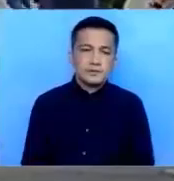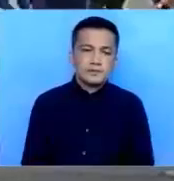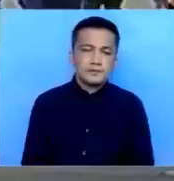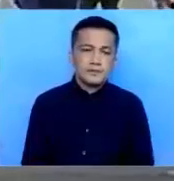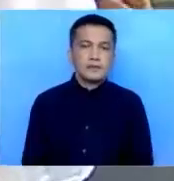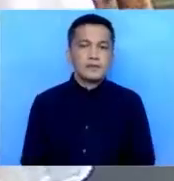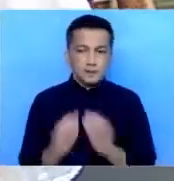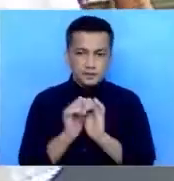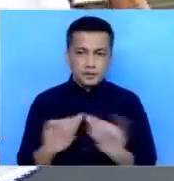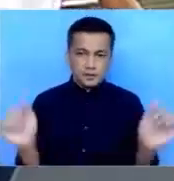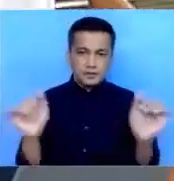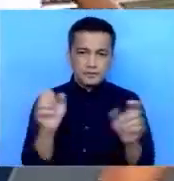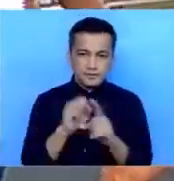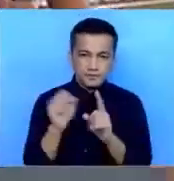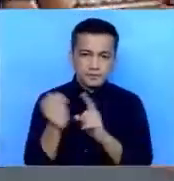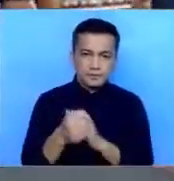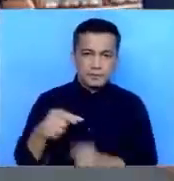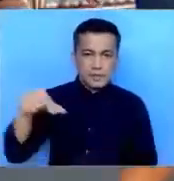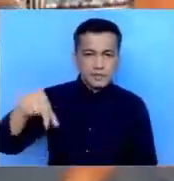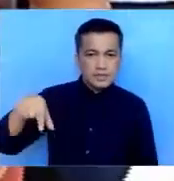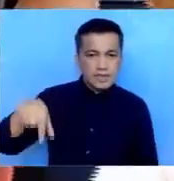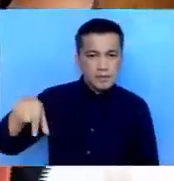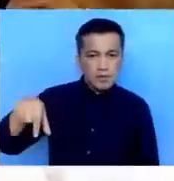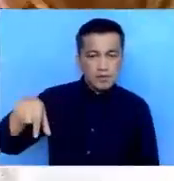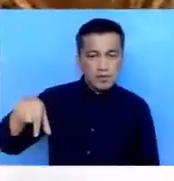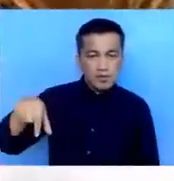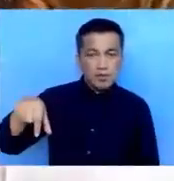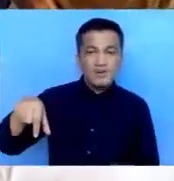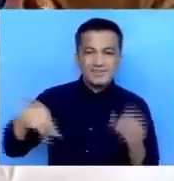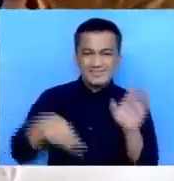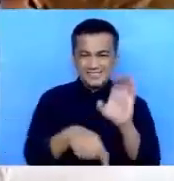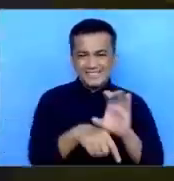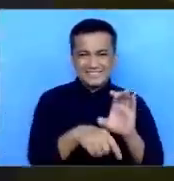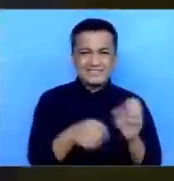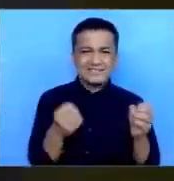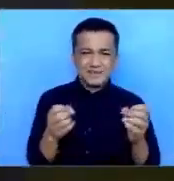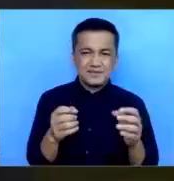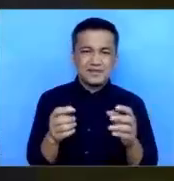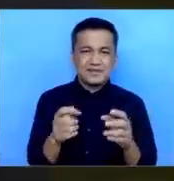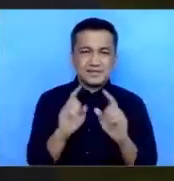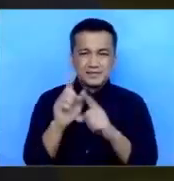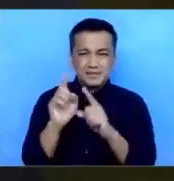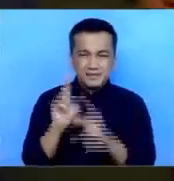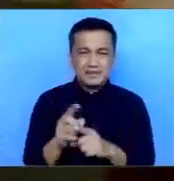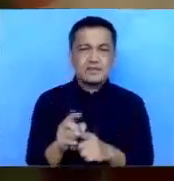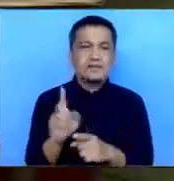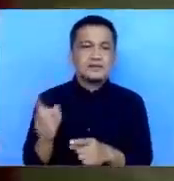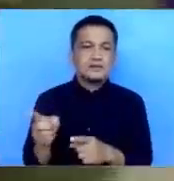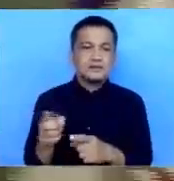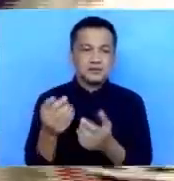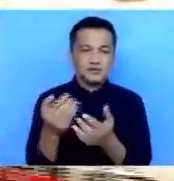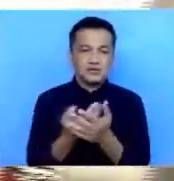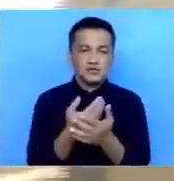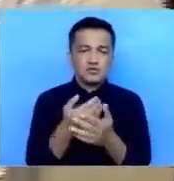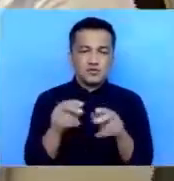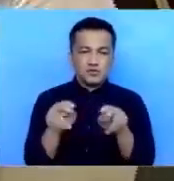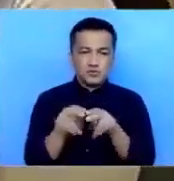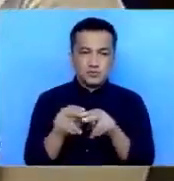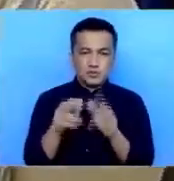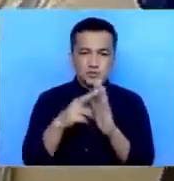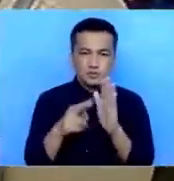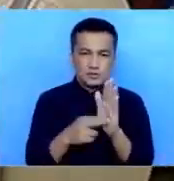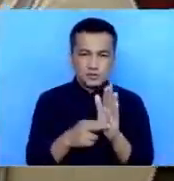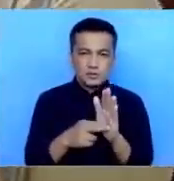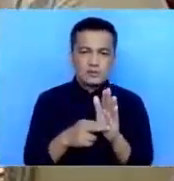rin ang eksena sa Quiapo Church. Kaya tuwang-tuwa ang maraming deboto sa new normal na patakaran sa simbahan ngayong Ash